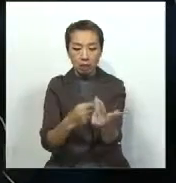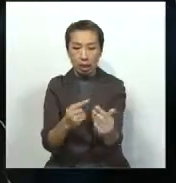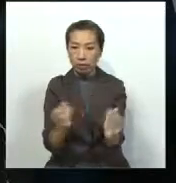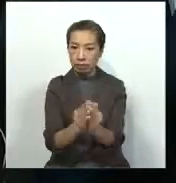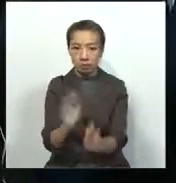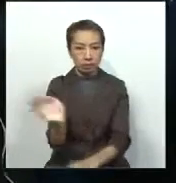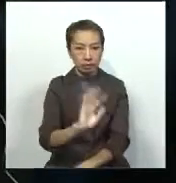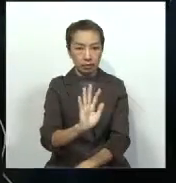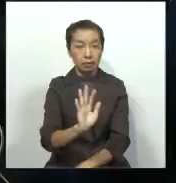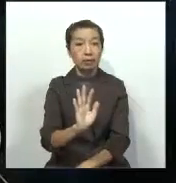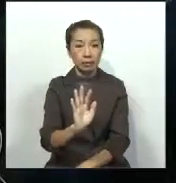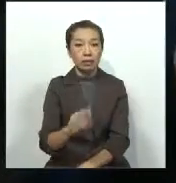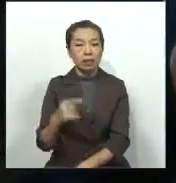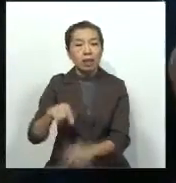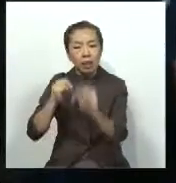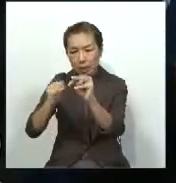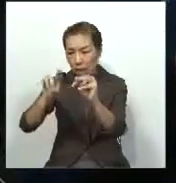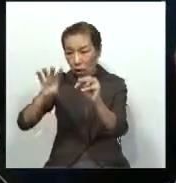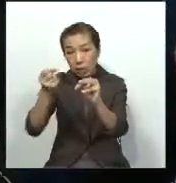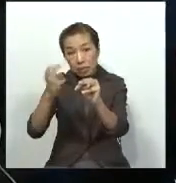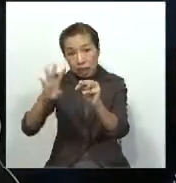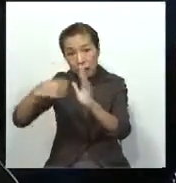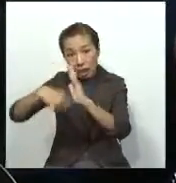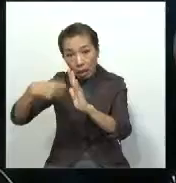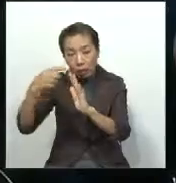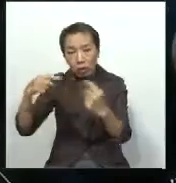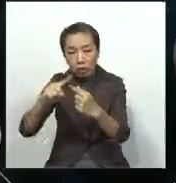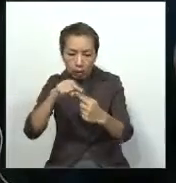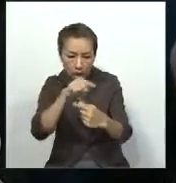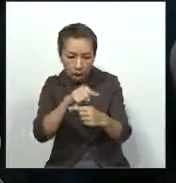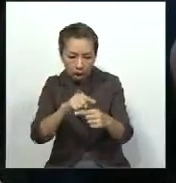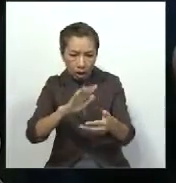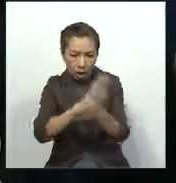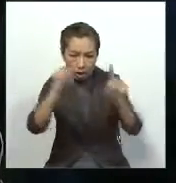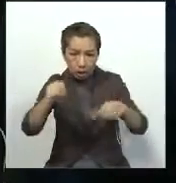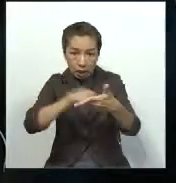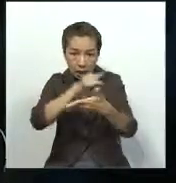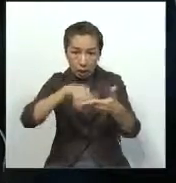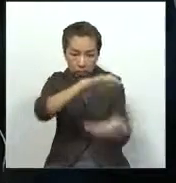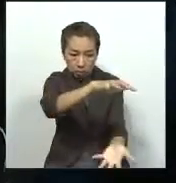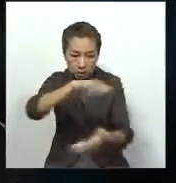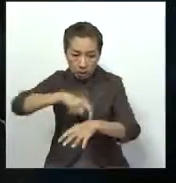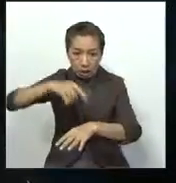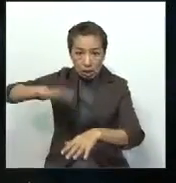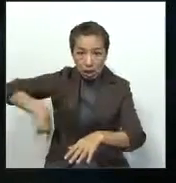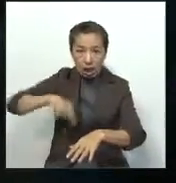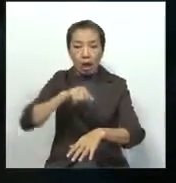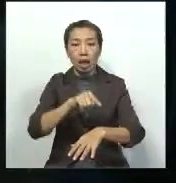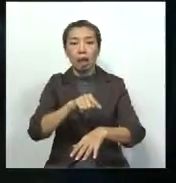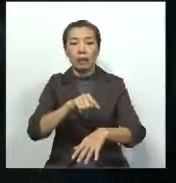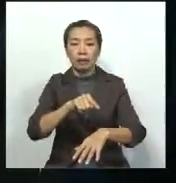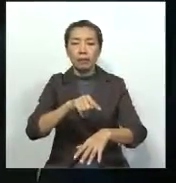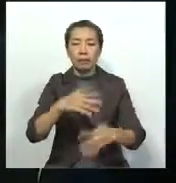างๆที่มีอยู่ในมาตรา114เนี่ยในส่วนที่การส่งบัตรล่าช้าเนี่ยเขาเขียนว่าหรือมีการส่ง